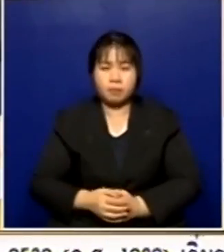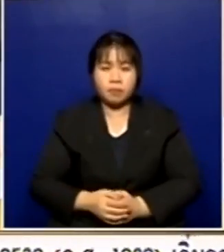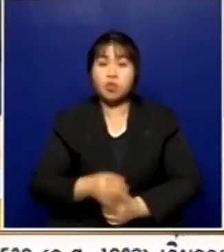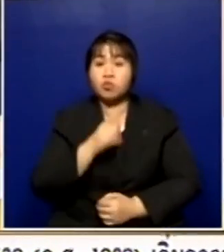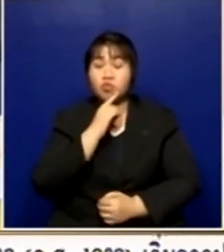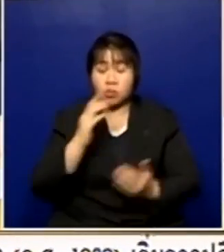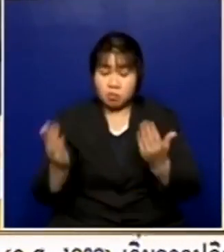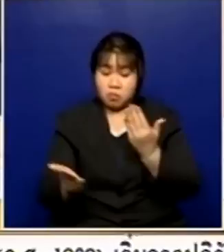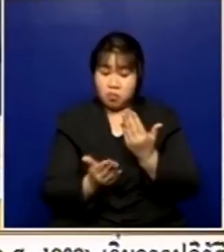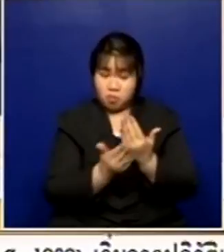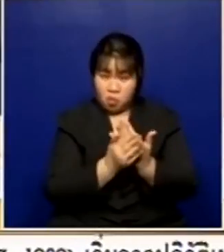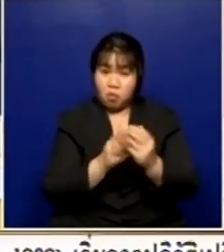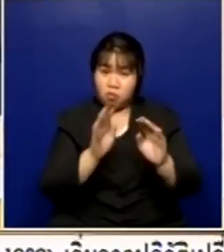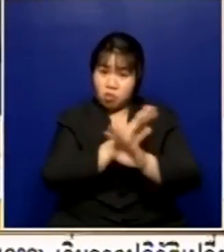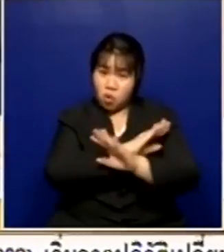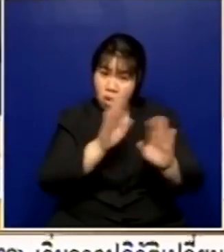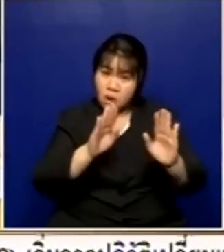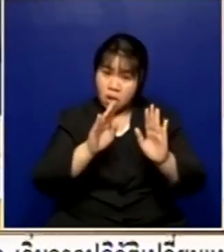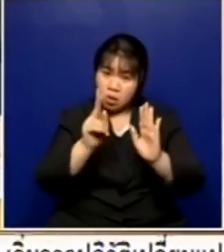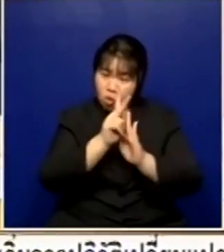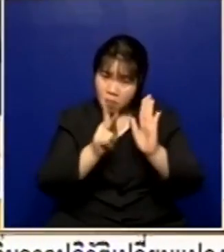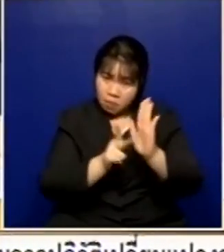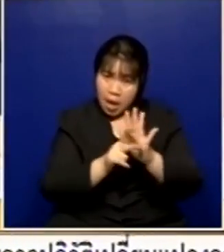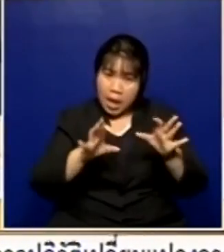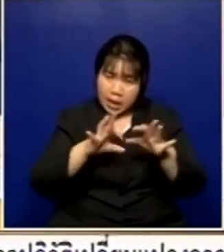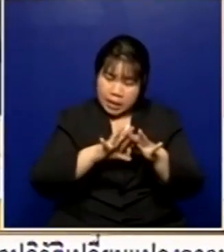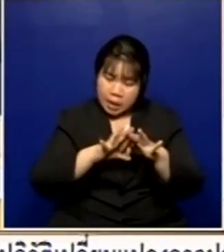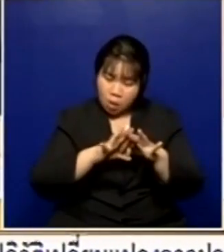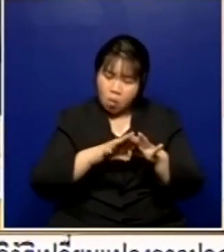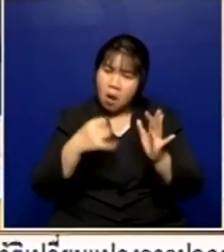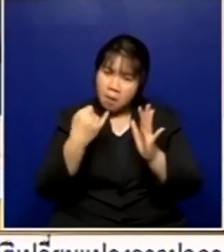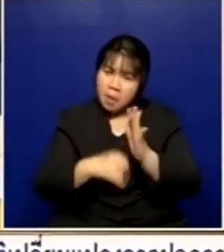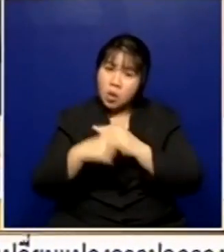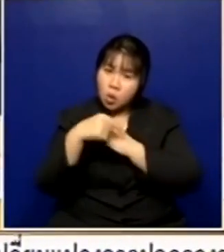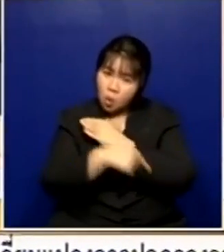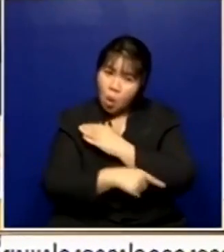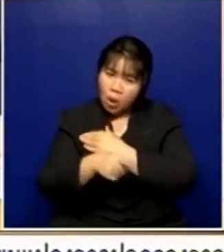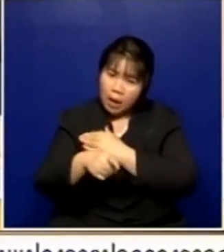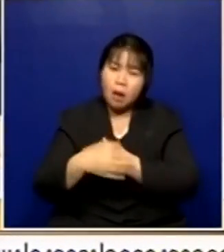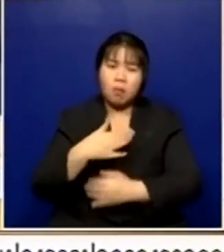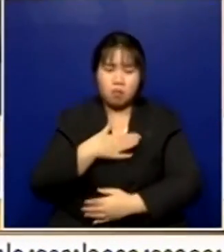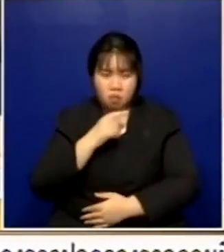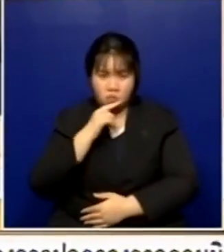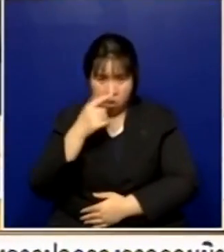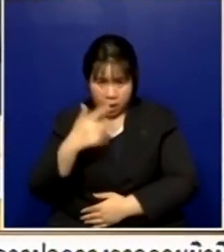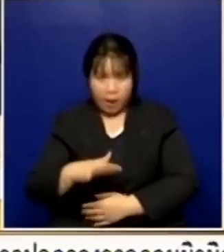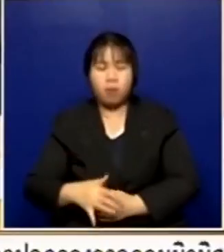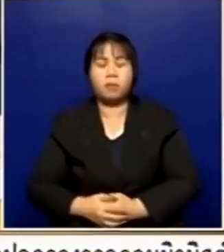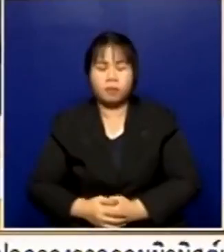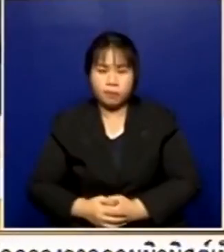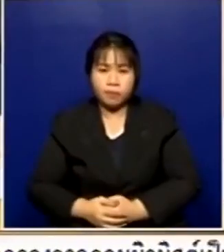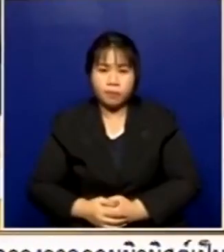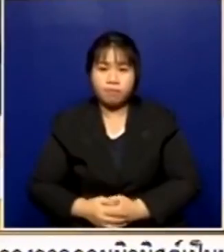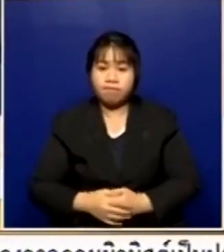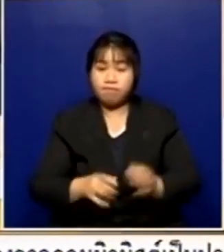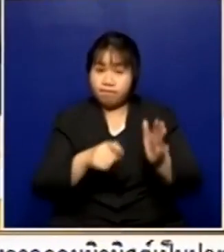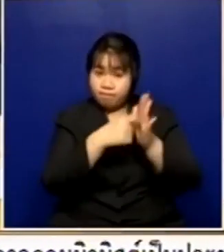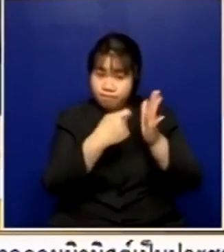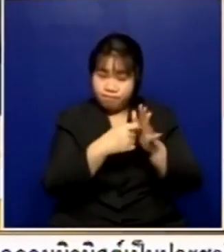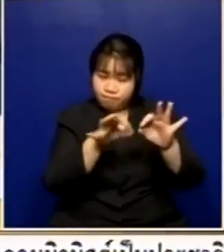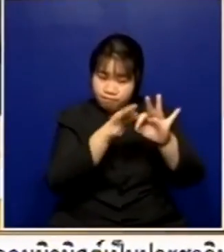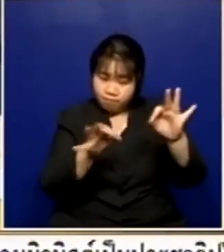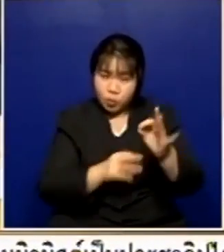กฎหมายประกอบธรรมนูญนั้นอาจจะมีผลเป็นการนิรโทษกรรมคดีทุจริตนะครับผมยืนยันตั้งแต่แรกแล้วนะครับว่าหลักการที่เรานำมาเสนอในวันนี้